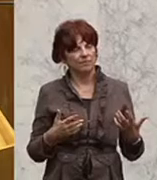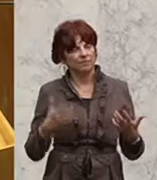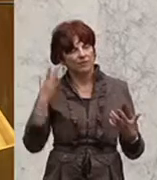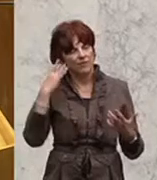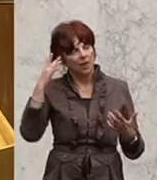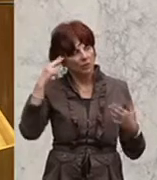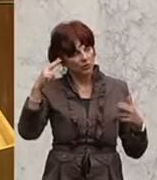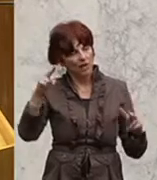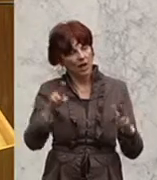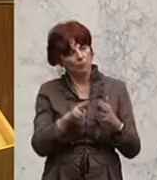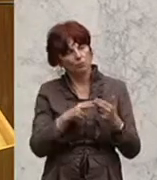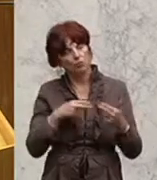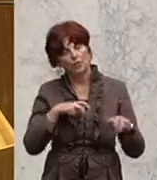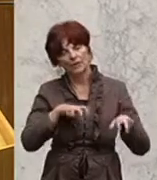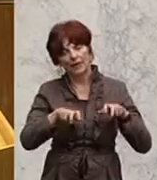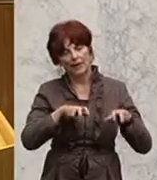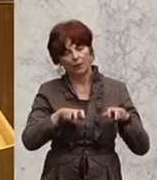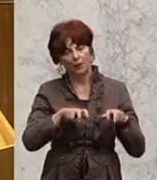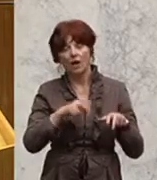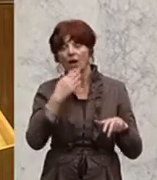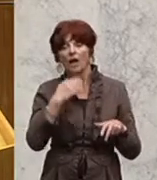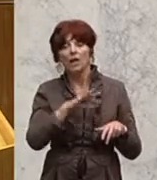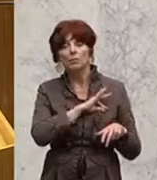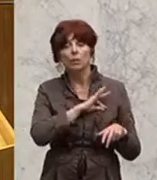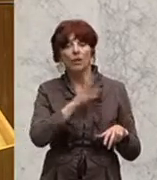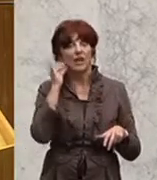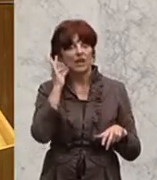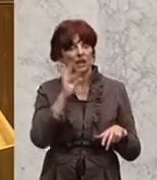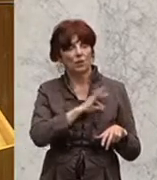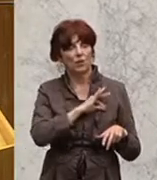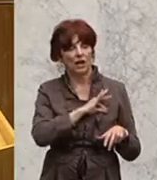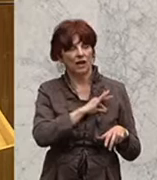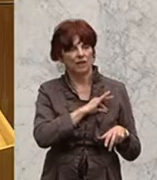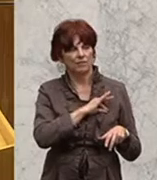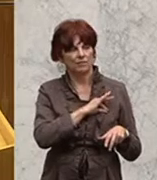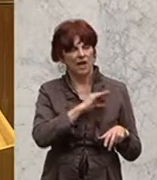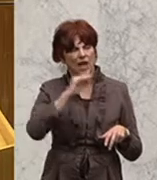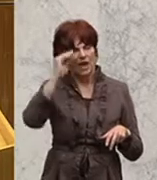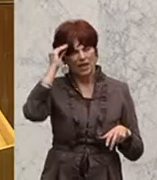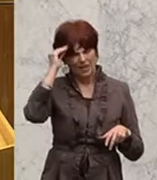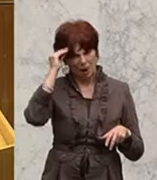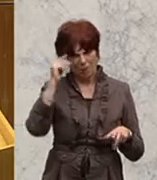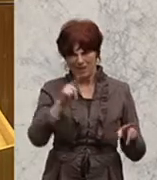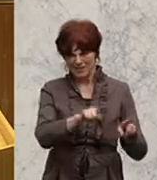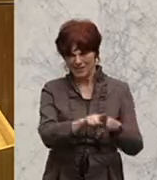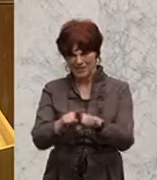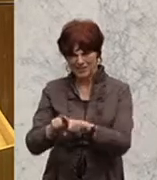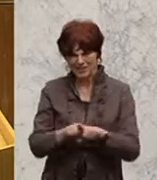Damen und Herren der Bundesregierung, liebe Kolleginnen, liebe Kollegen. Ich denke, wir haben Einigkeit darüber, dass